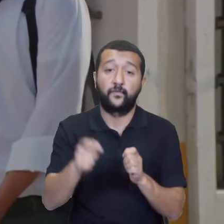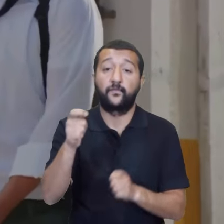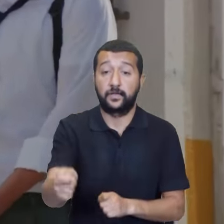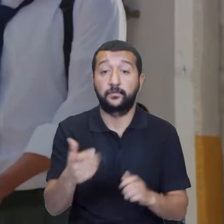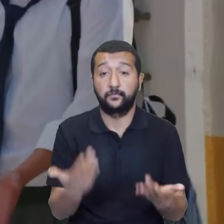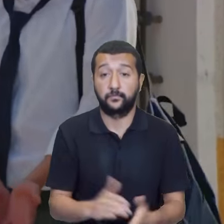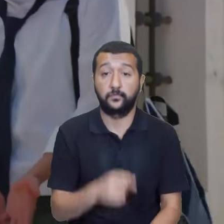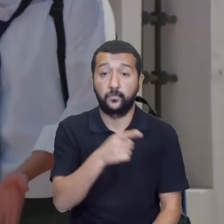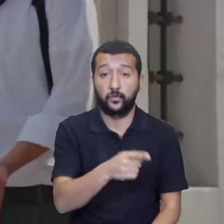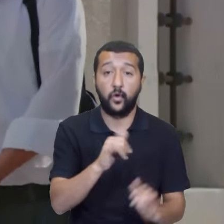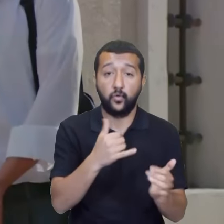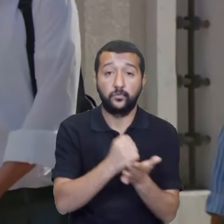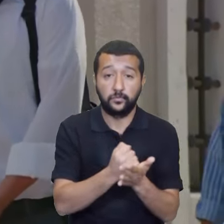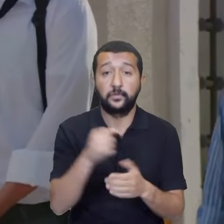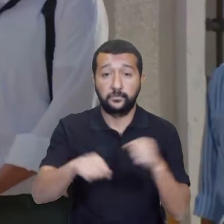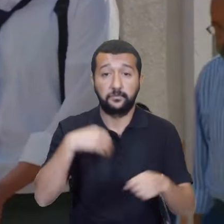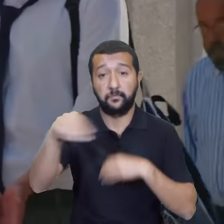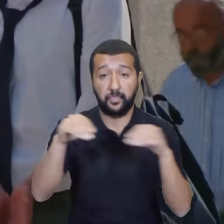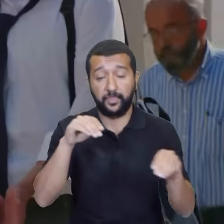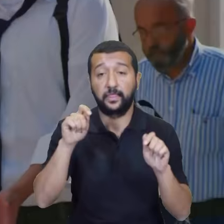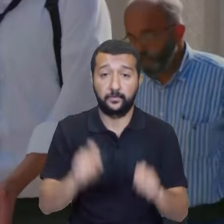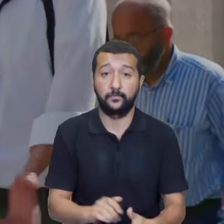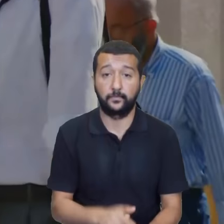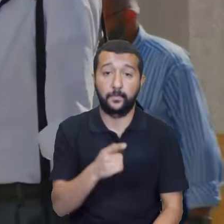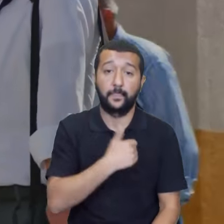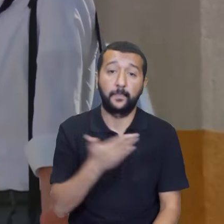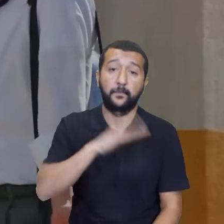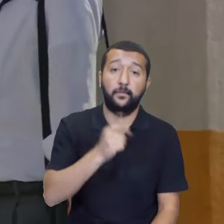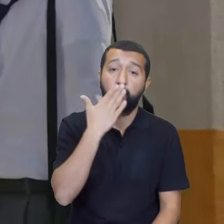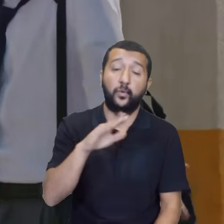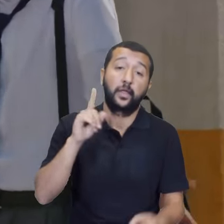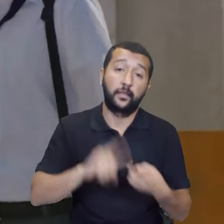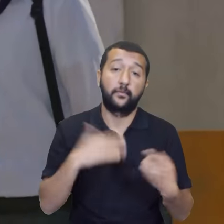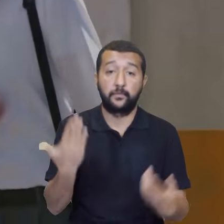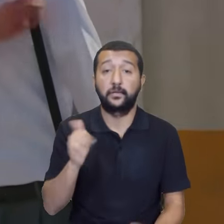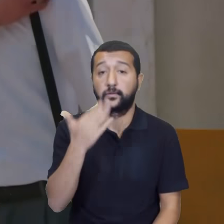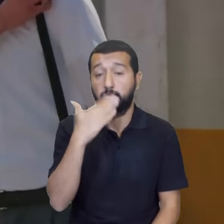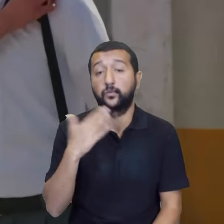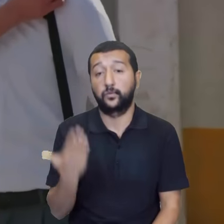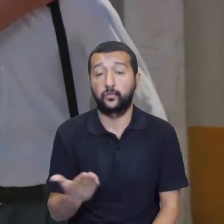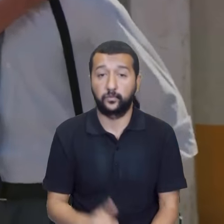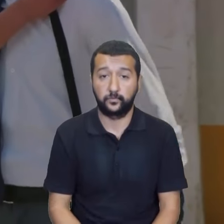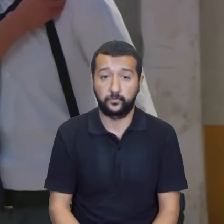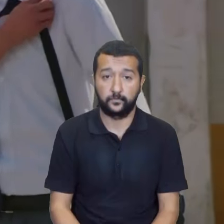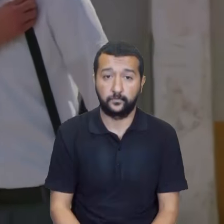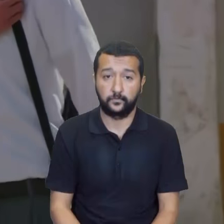verdim. Oyun konsolumla bisikletimi de sattım. Benim başka param kalmadı. Başka değerli bir şeyim kalmadı Sevda.